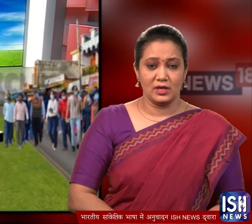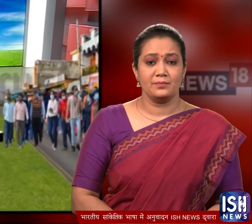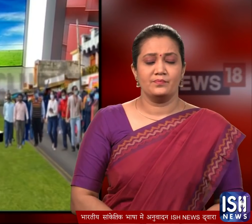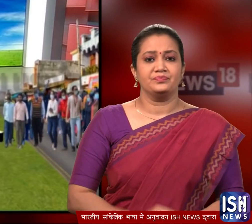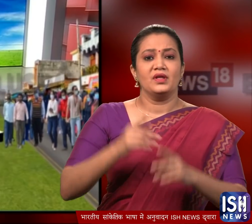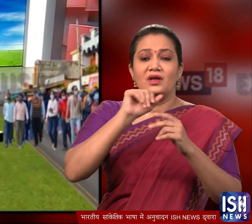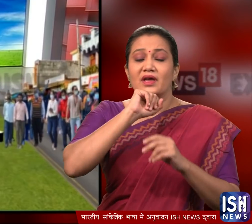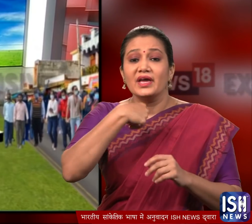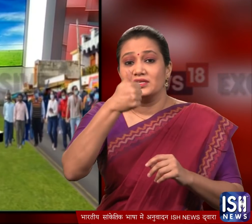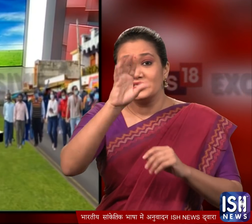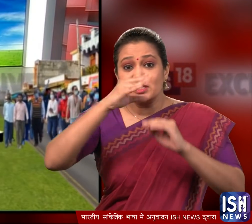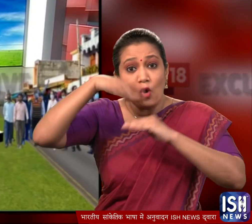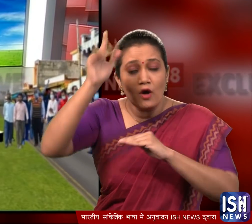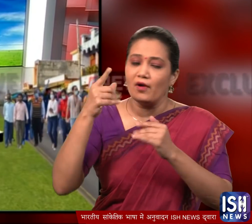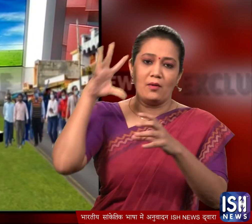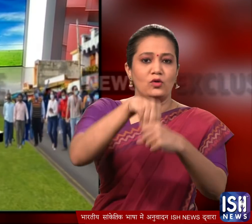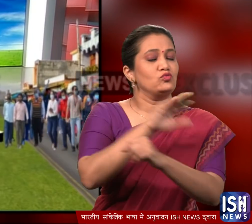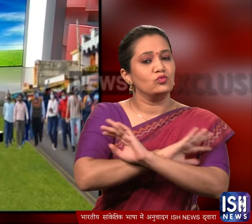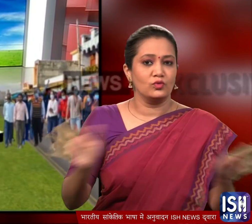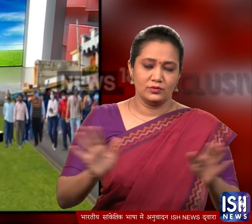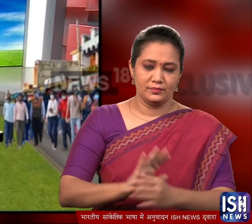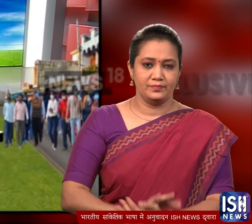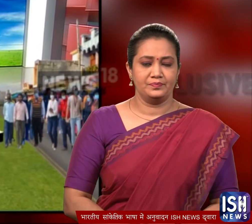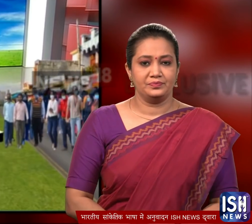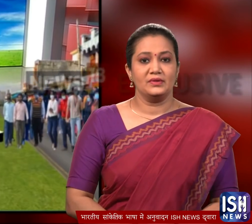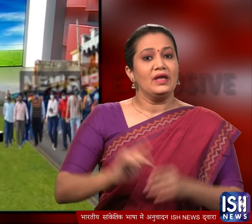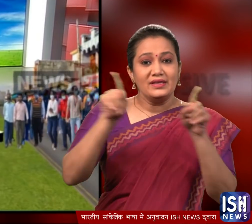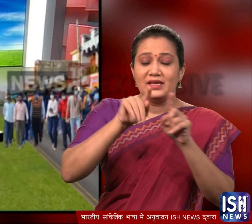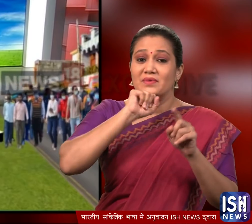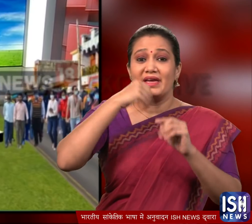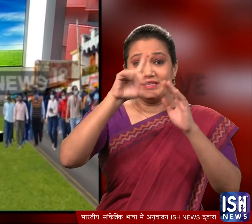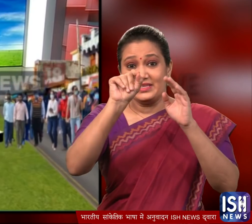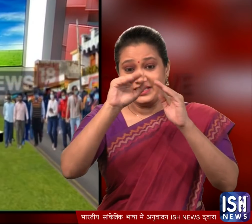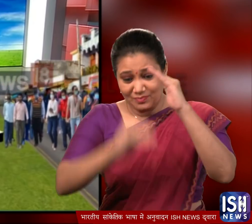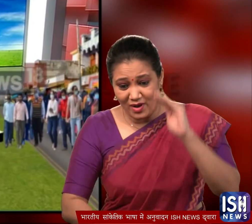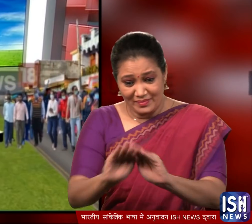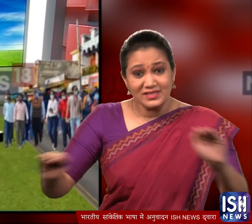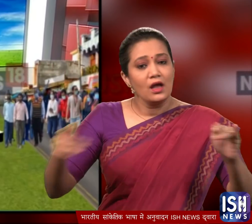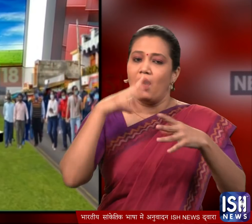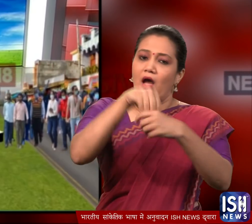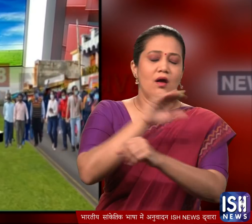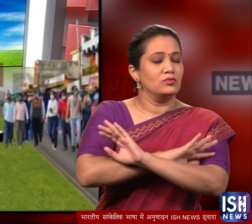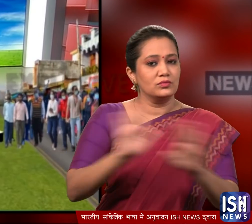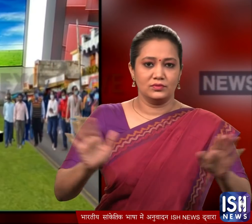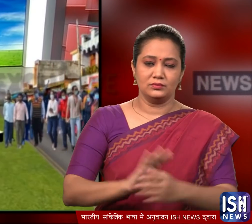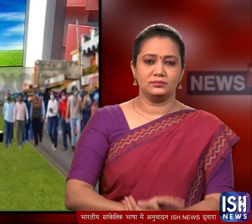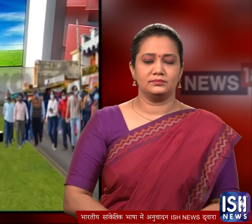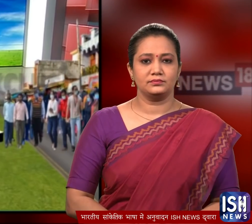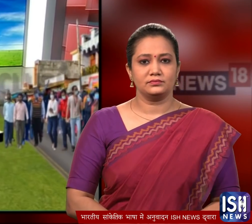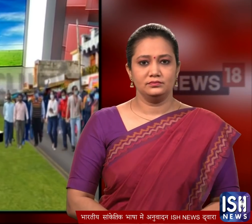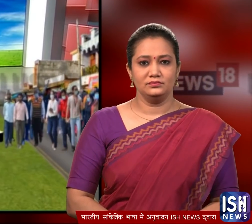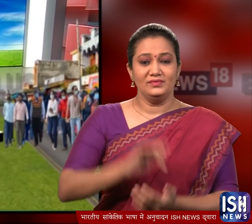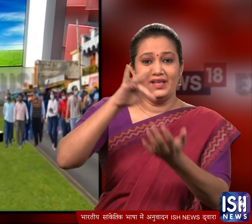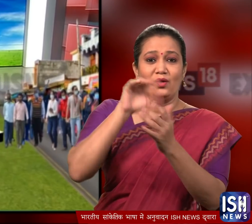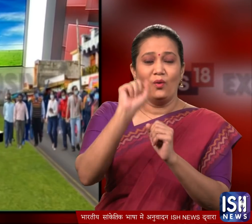ऐसे कार्यक्रमों में 60 साल से ज्यादा उम्र के लोगों को हिस्सा नहीं लेने दिया जाएगा। इसी तरह 10 साल से छोटे बच्चे भी इन कार्यक्रमों में नहीं जा